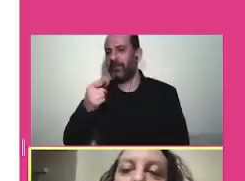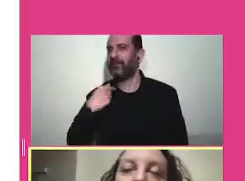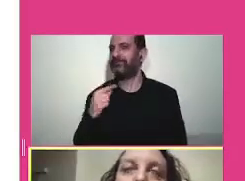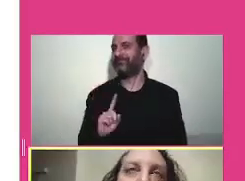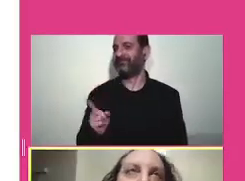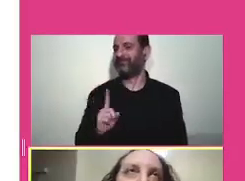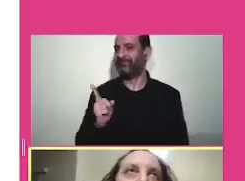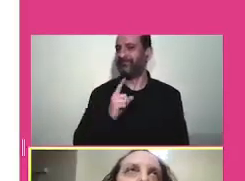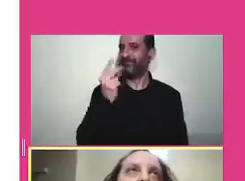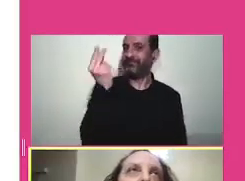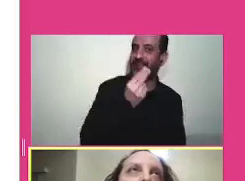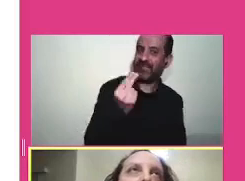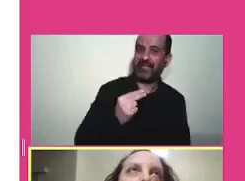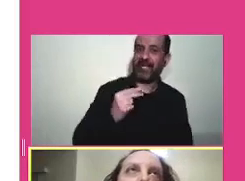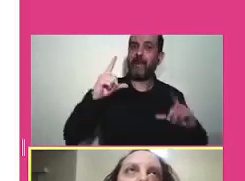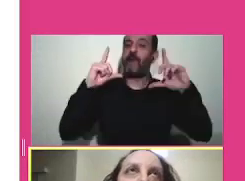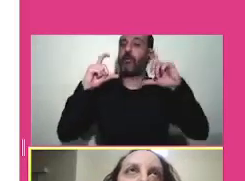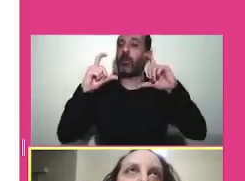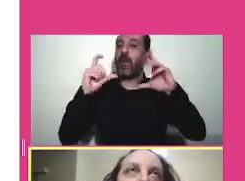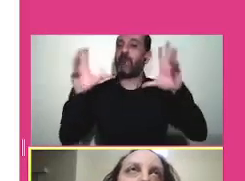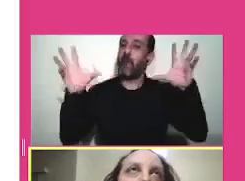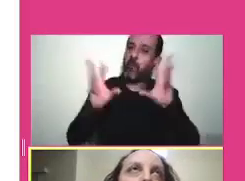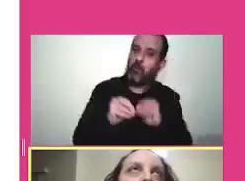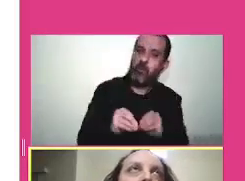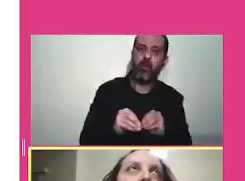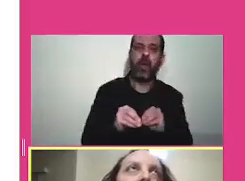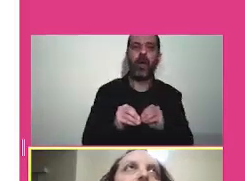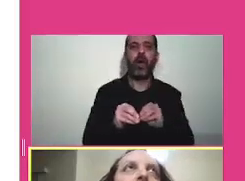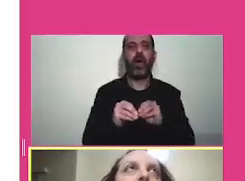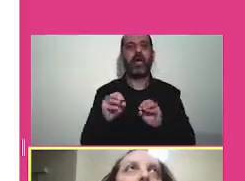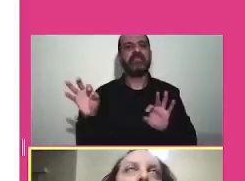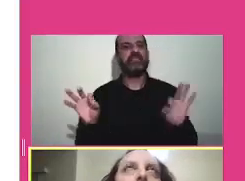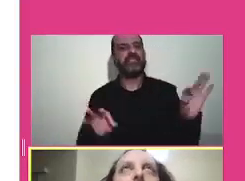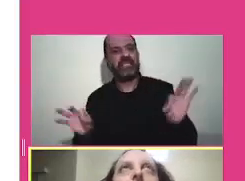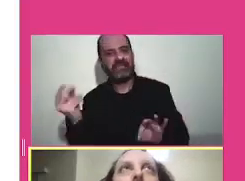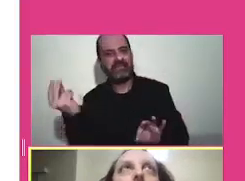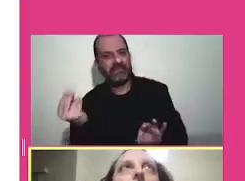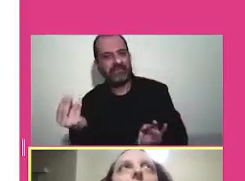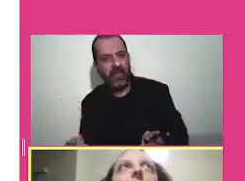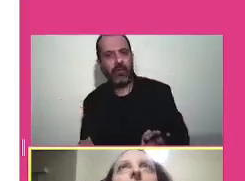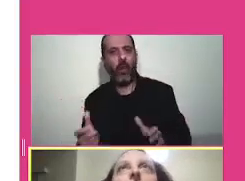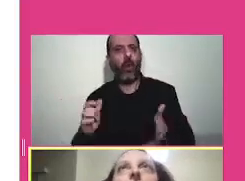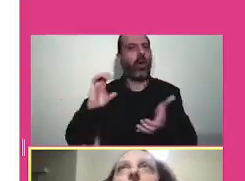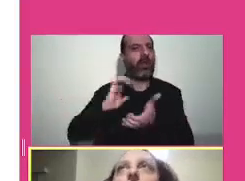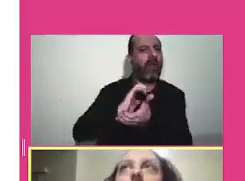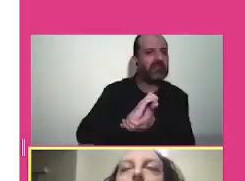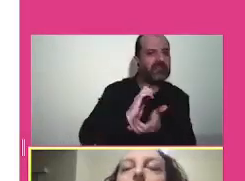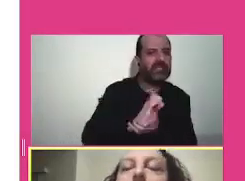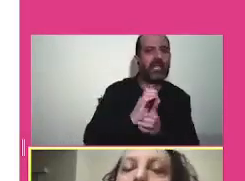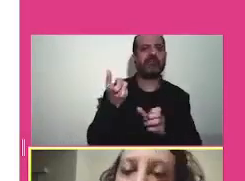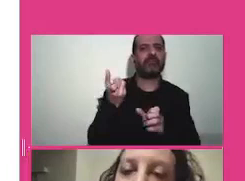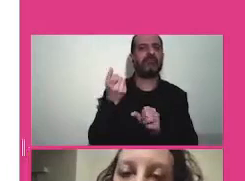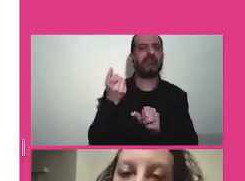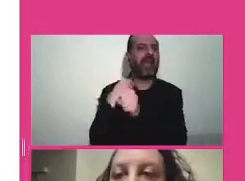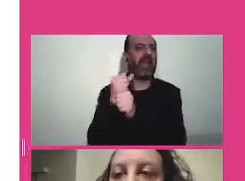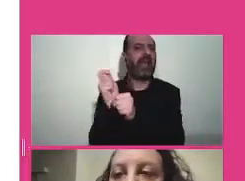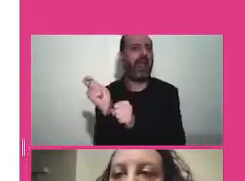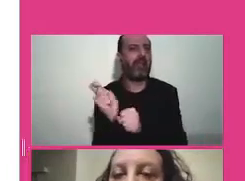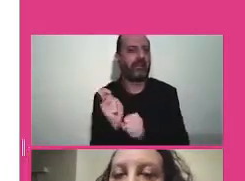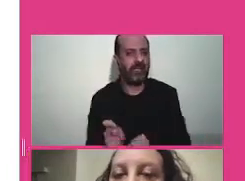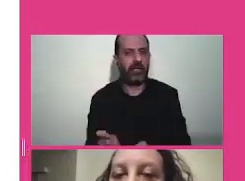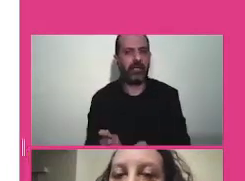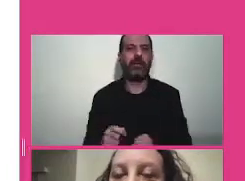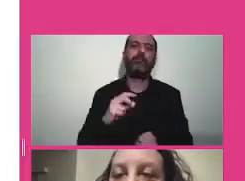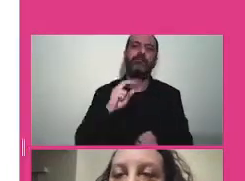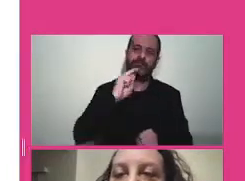Εικαστικά φωτογραφία είναι κάτι που να έχει σχέση με το σχέδιο, με γραφιστικά, με γλυπτική, με τέτοια πράγματα.